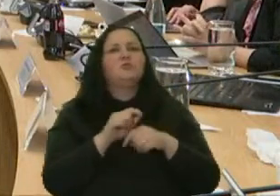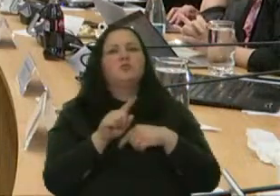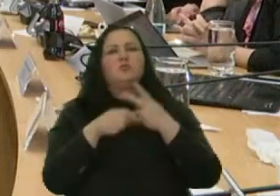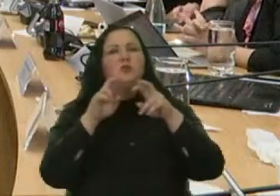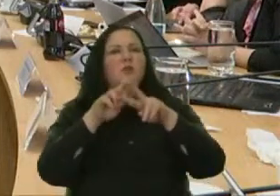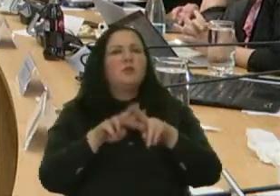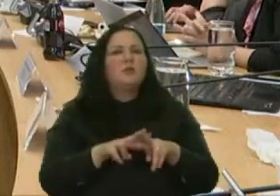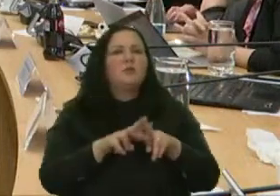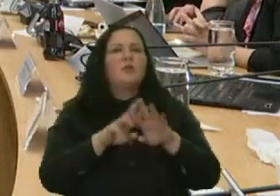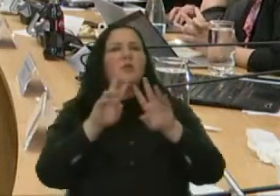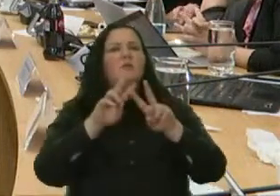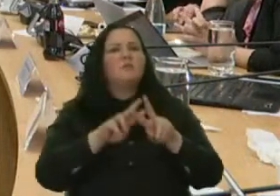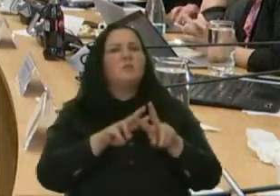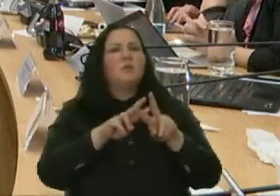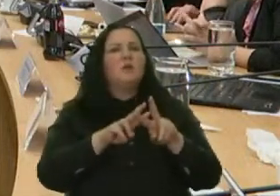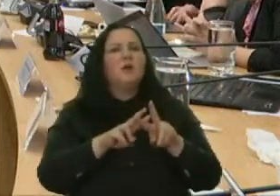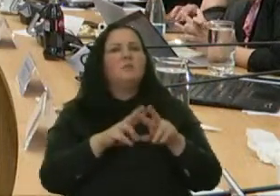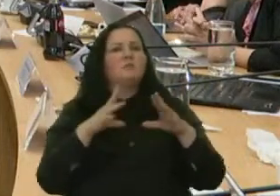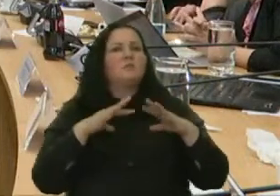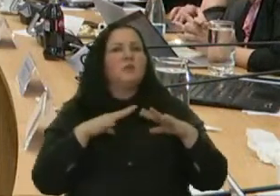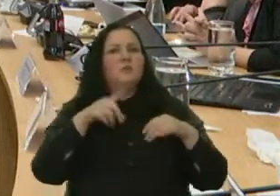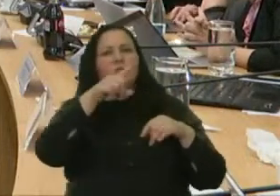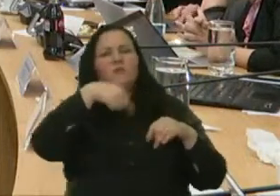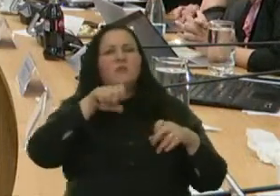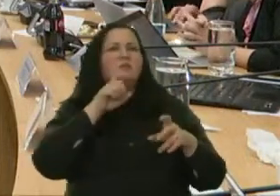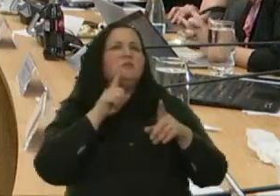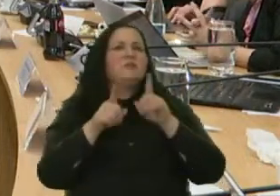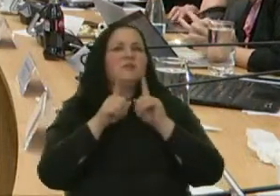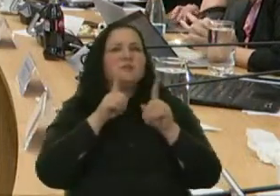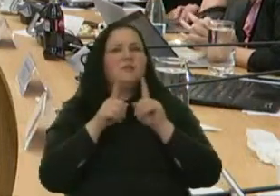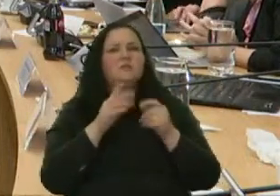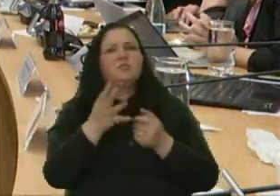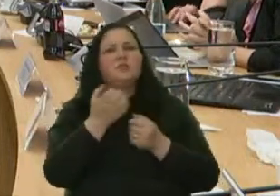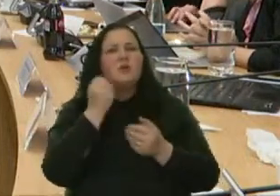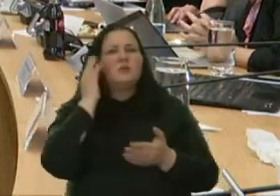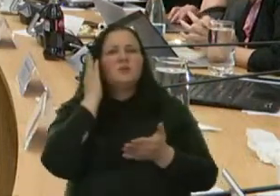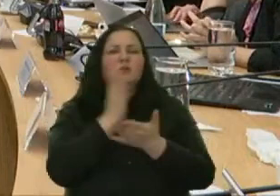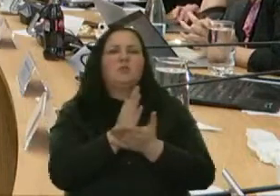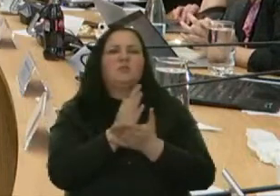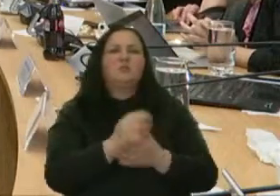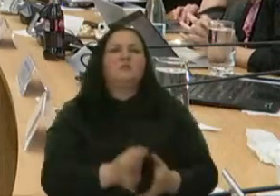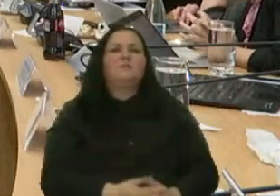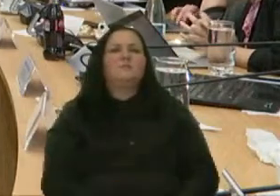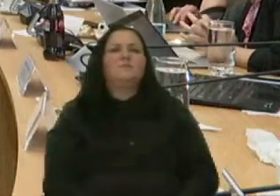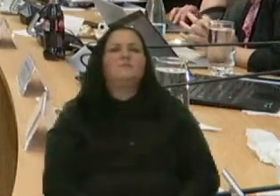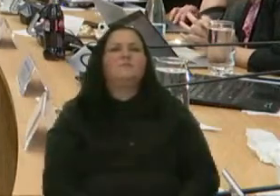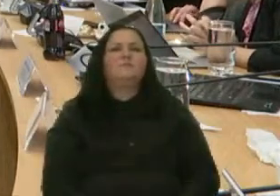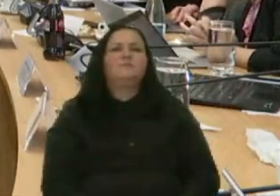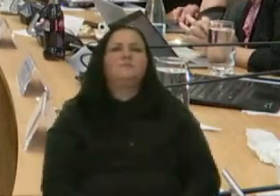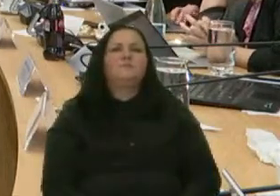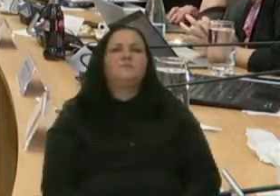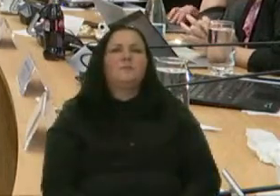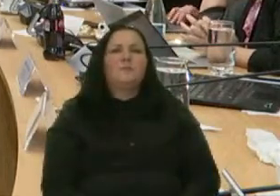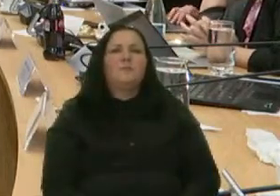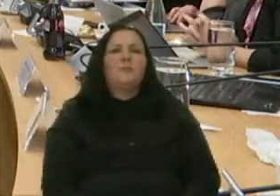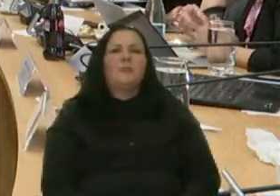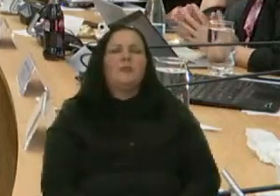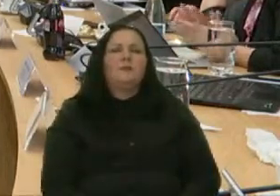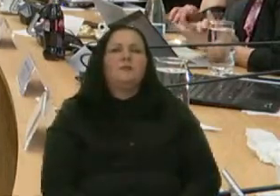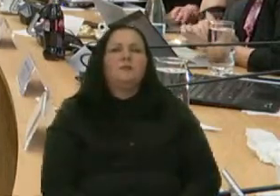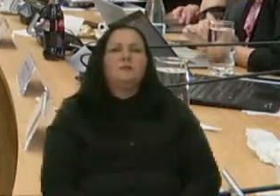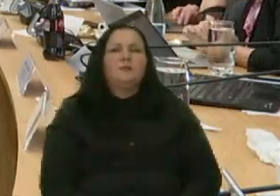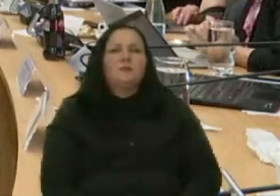Evident las la dispoziția colegilor mei să dezbateți să discutați și să luați deciziile în consecință Vă mulțumesc vă rog domnule